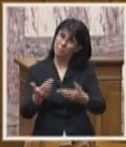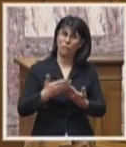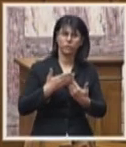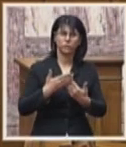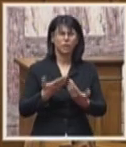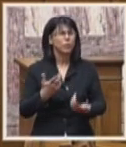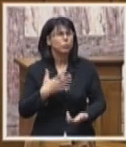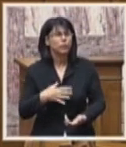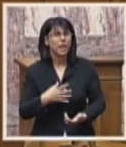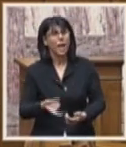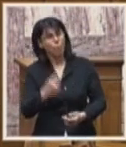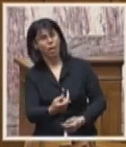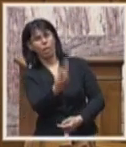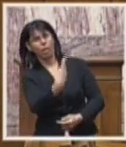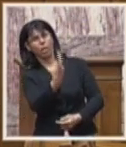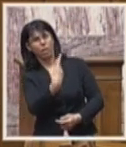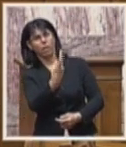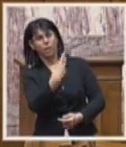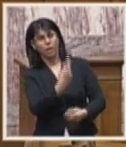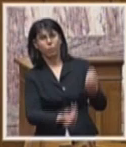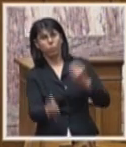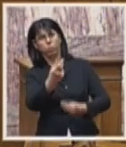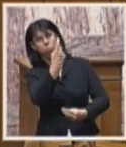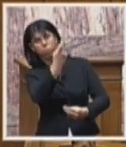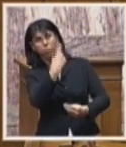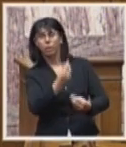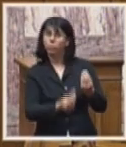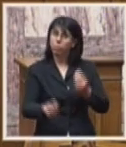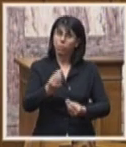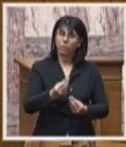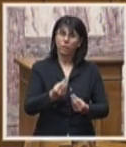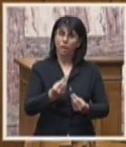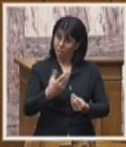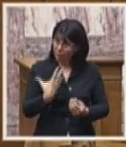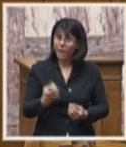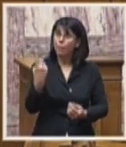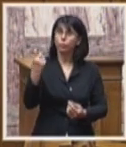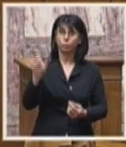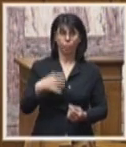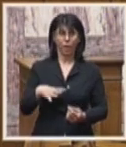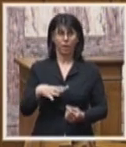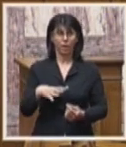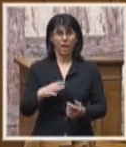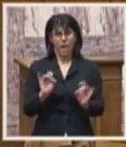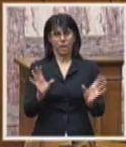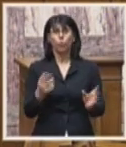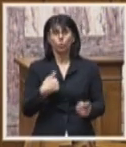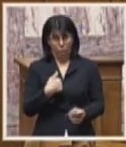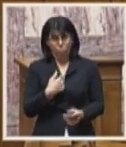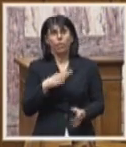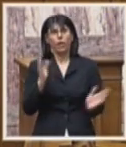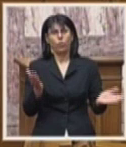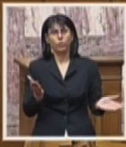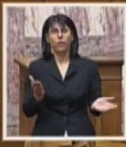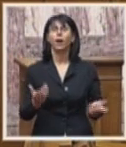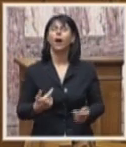Και να τα ακούει και από πάνω. Να ακούει τα σχολιανά του. Κανένας δεν το θέλει. Σίγουρα όχι εγώ.